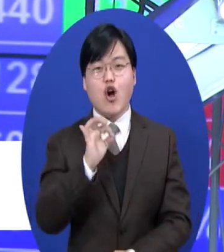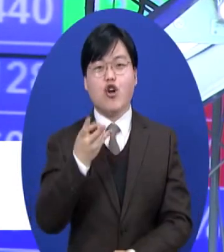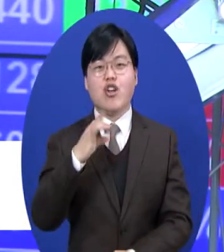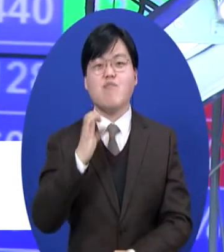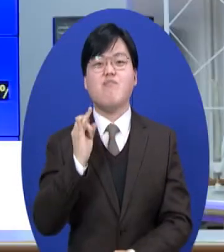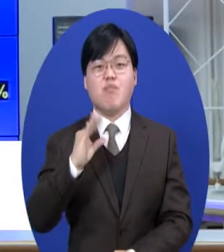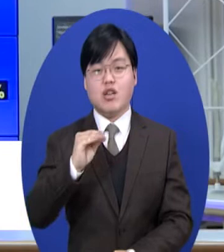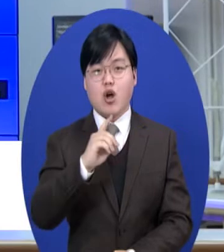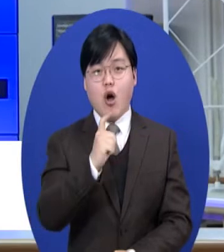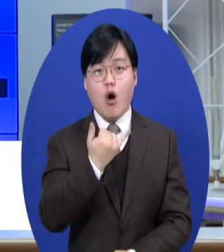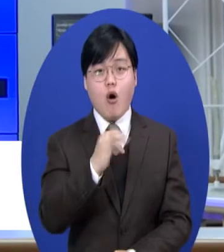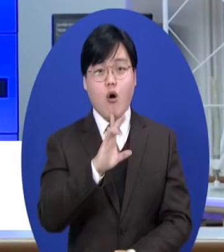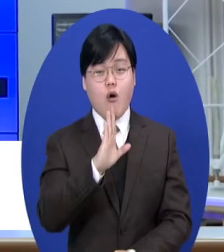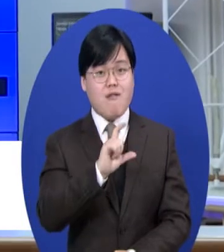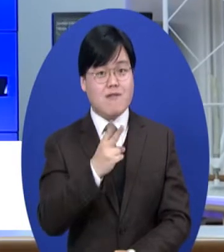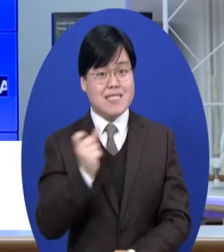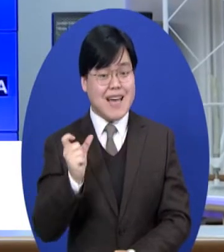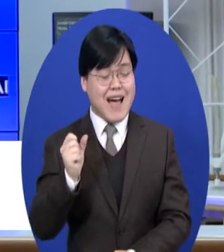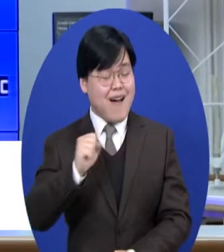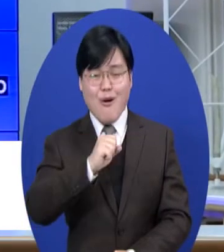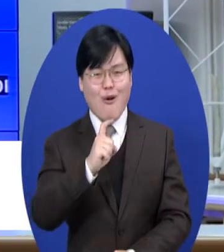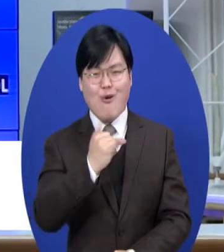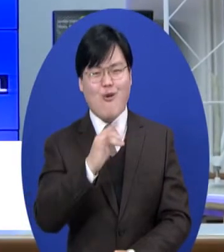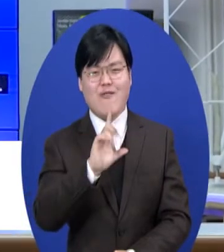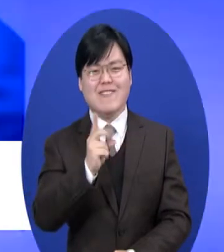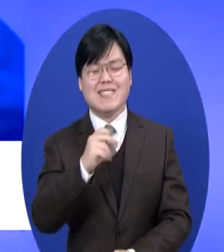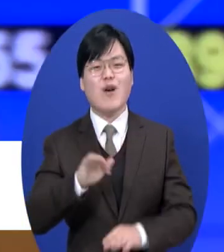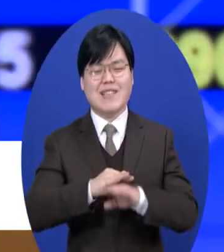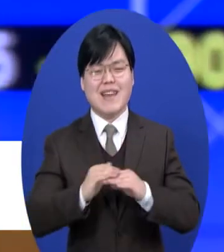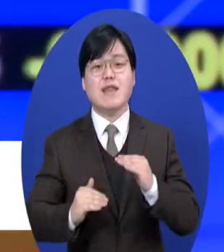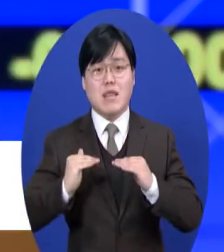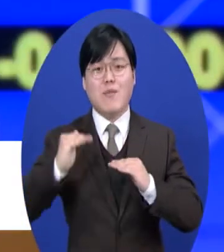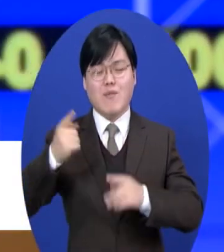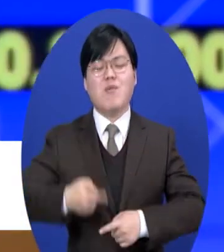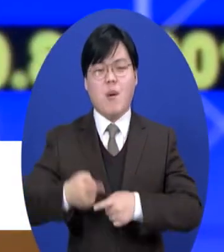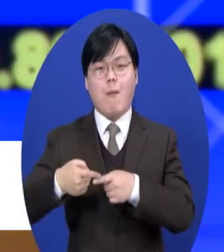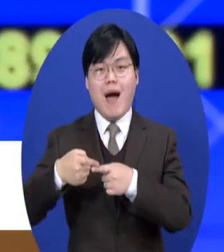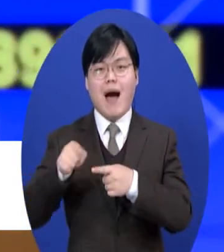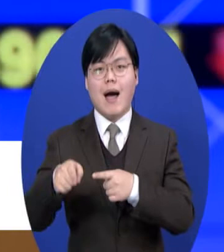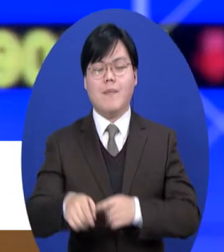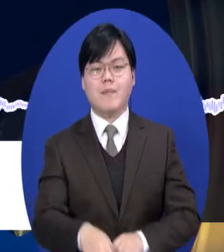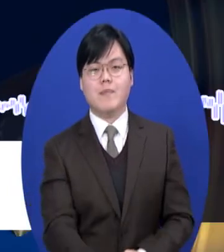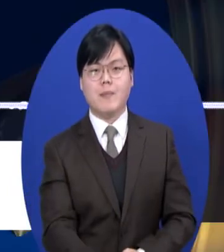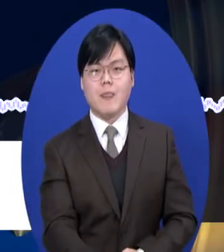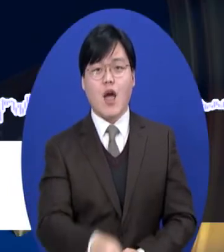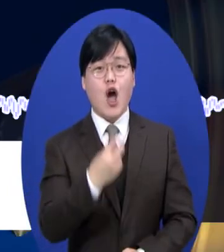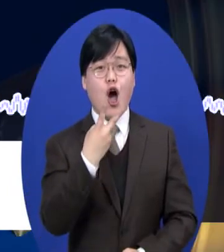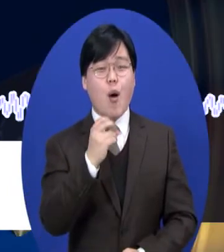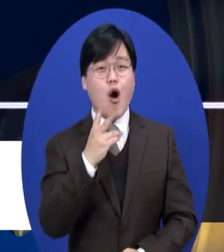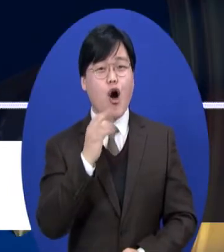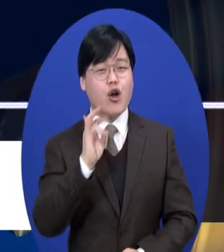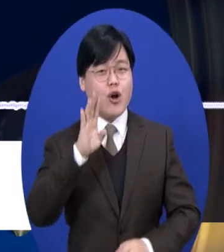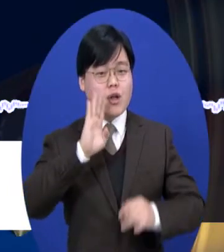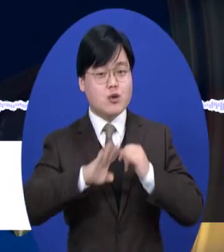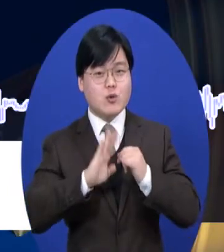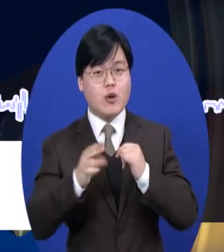дээр бүртгэлтэй хувьцаат компаниудын үнэлгээ нь цаашид ч өсөх дур зураг ажиглагдаж байгааг шинжээчд онцоллоо. 20 оны эцсийн байдлаар гэж